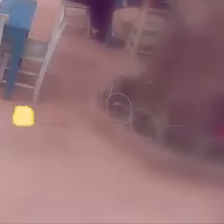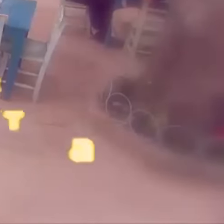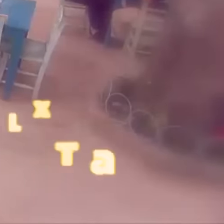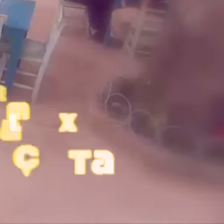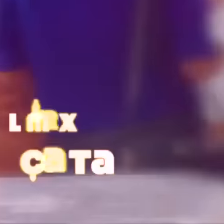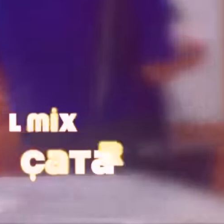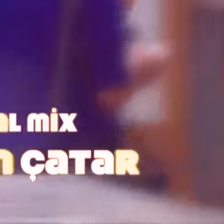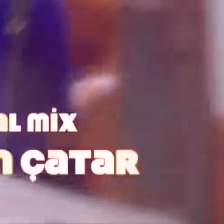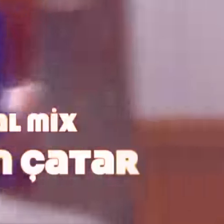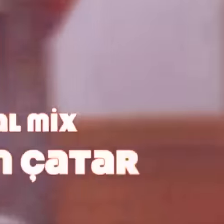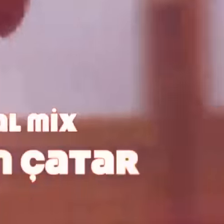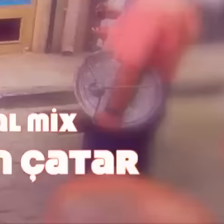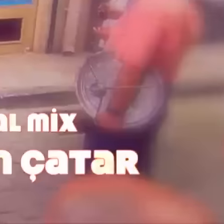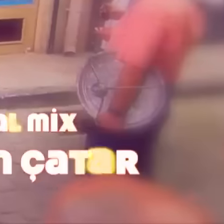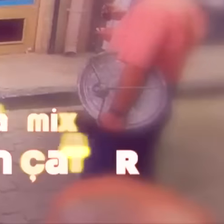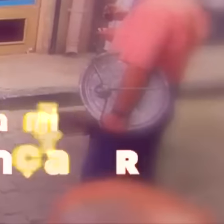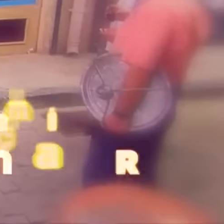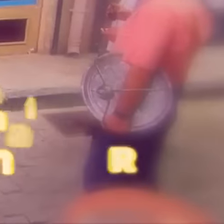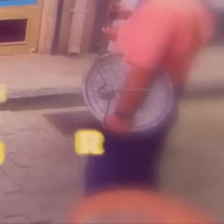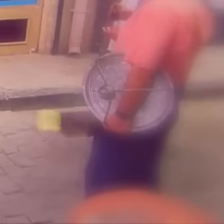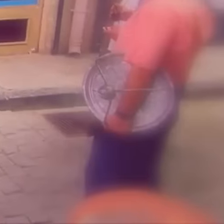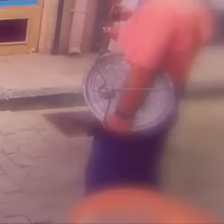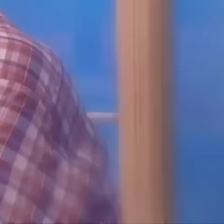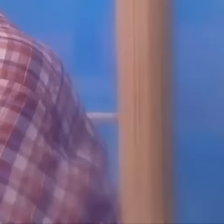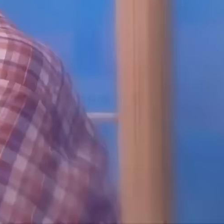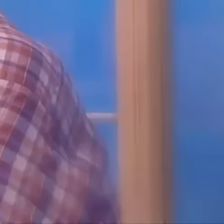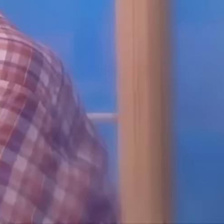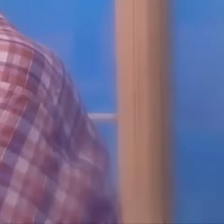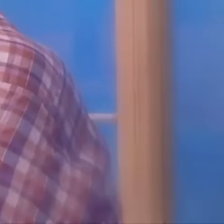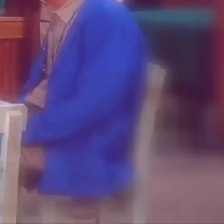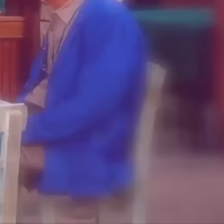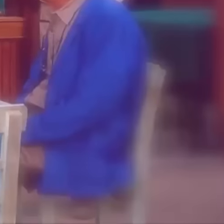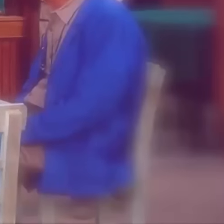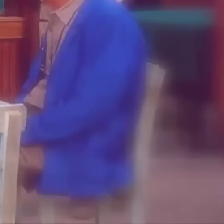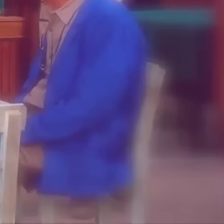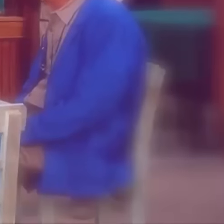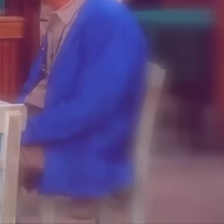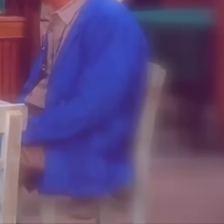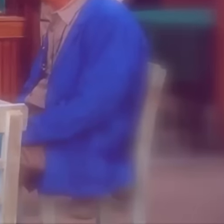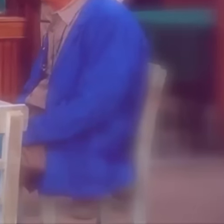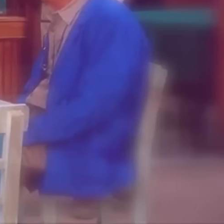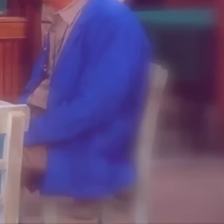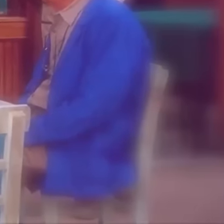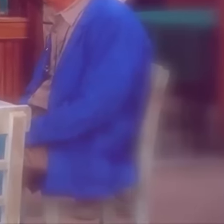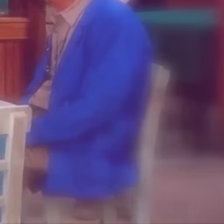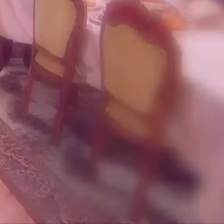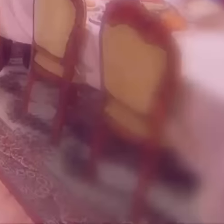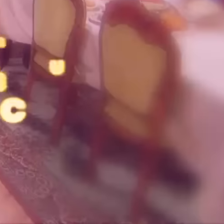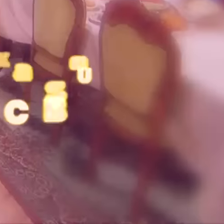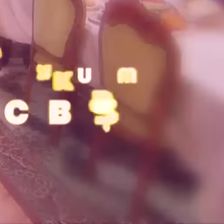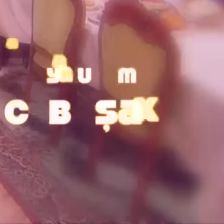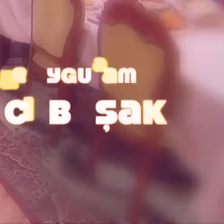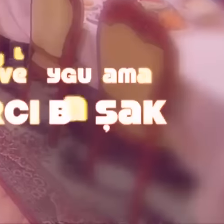Yönetmen Sevil Yaman, Prodüksiyon Hizmetleri Ergüven Film, Genel Koordinatör Cesur Taş, Müzik Aydın Sarman, Burcu